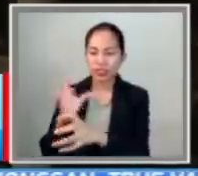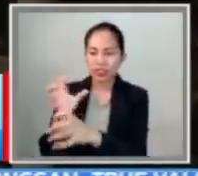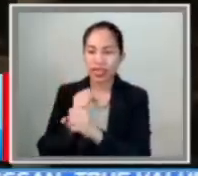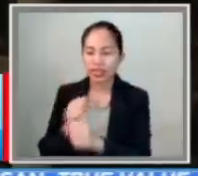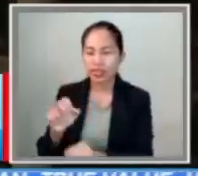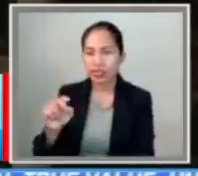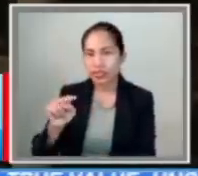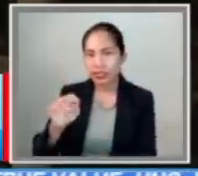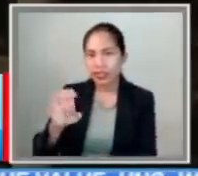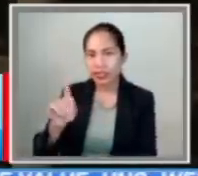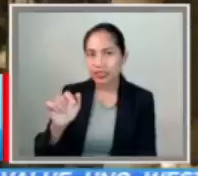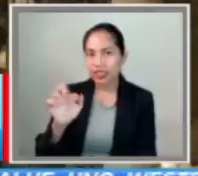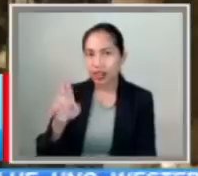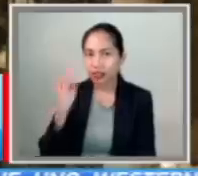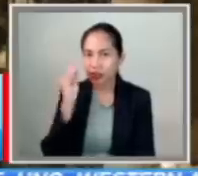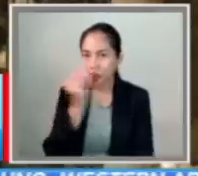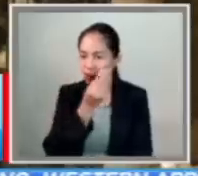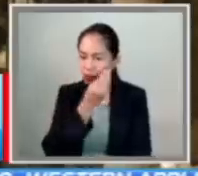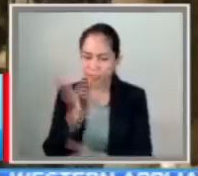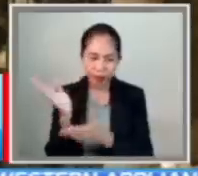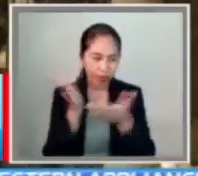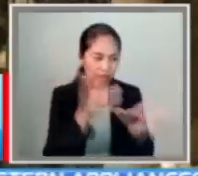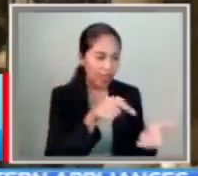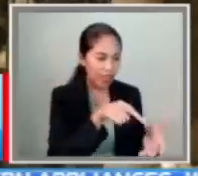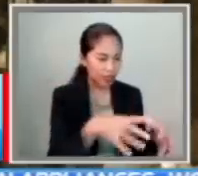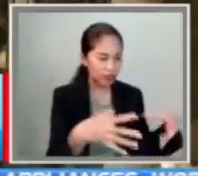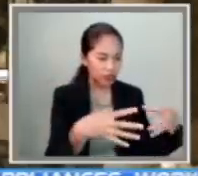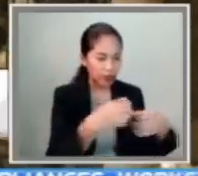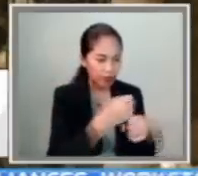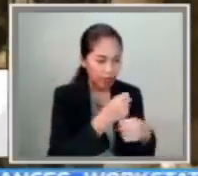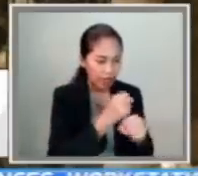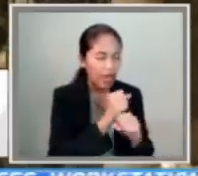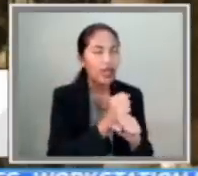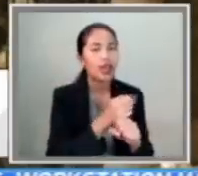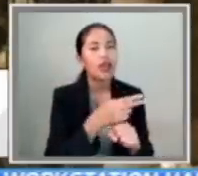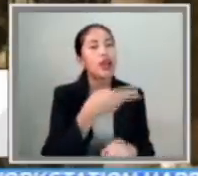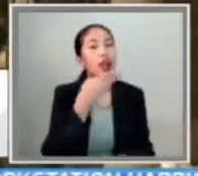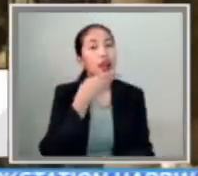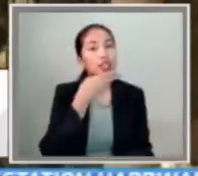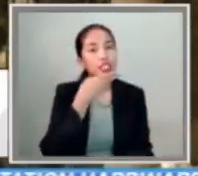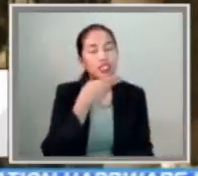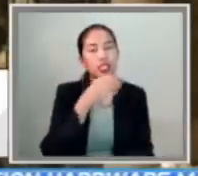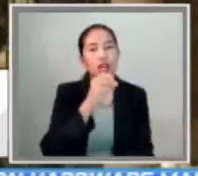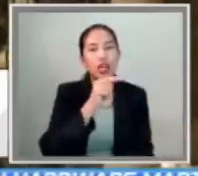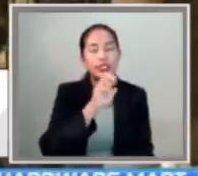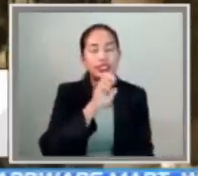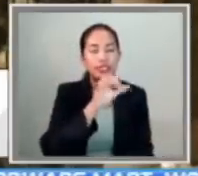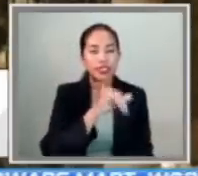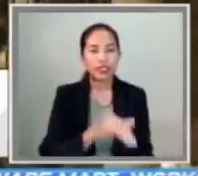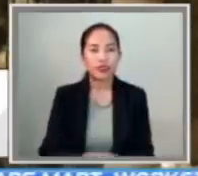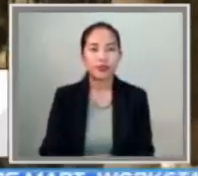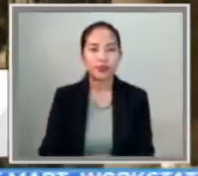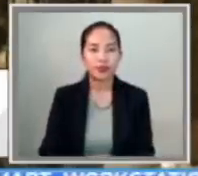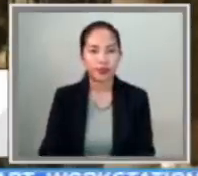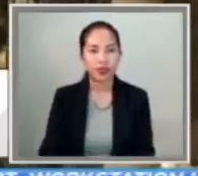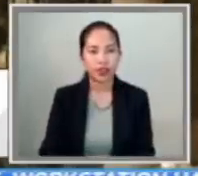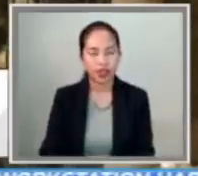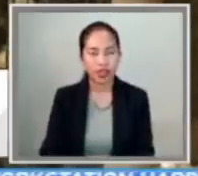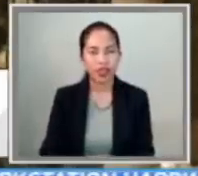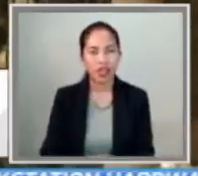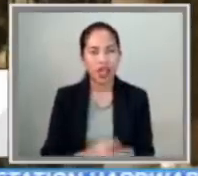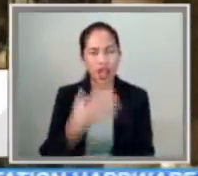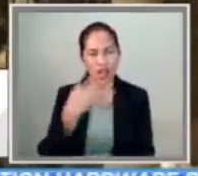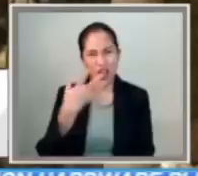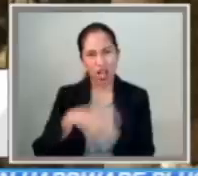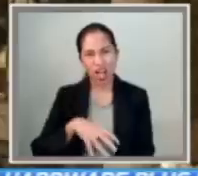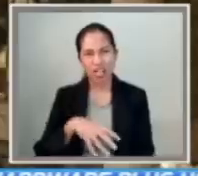bahay nila to produce honey. At dahil mainit ang panahon ngayon, kalimitan daw ay lumalayas o umaalis ang mga stingless bees sa